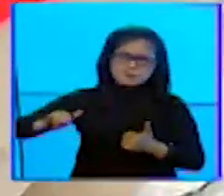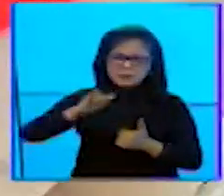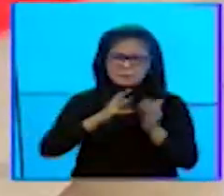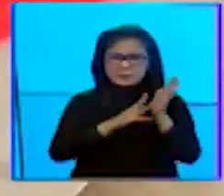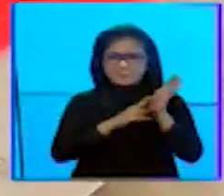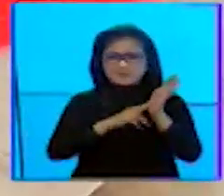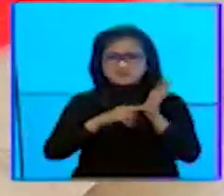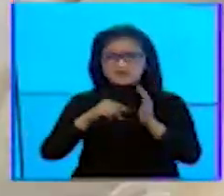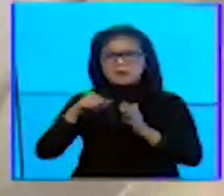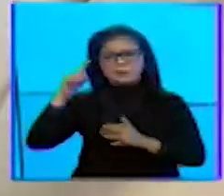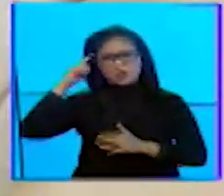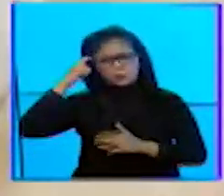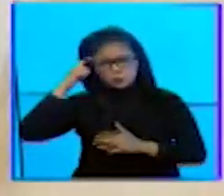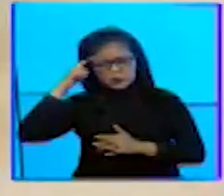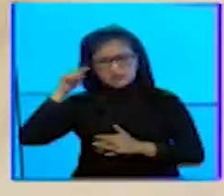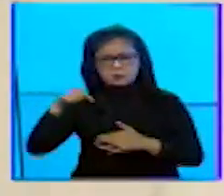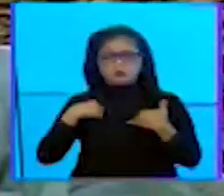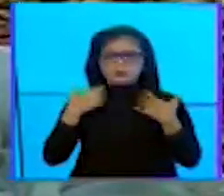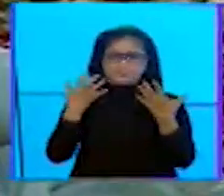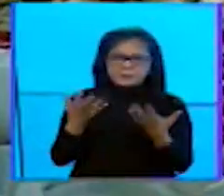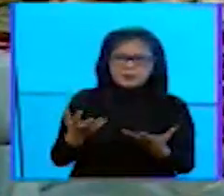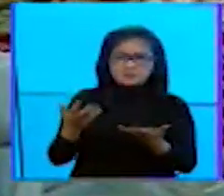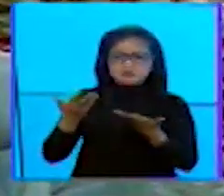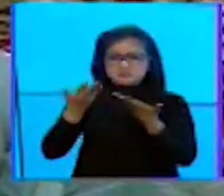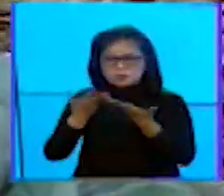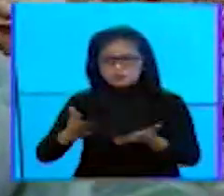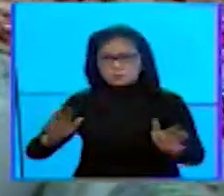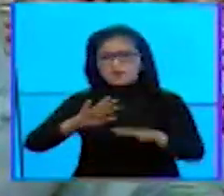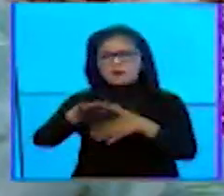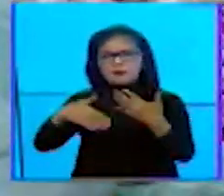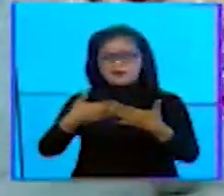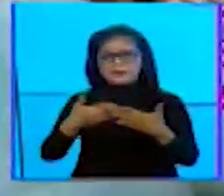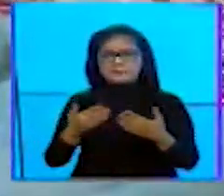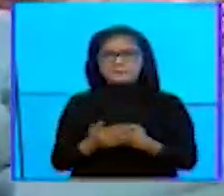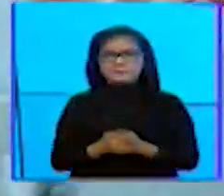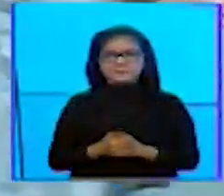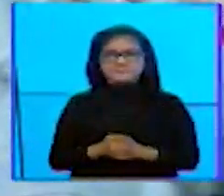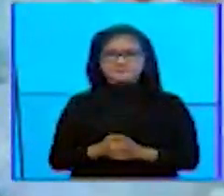kita mengurangi beban masyarakat yang terdampak pandemi. Tim Liputan iNews melaporkan.